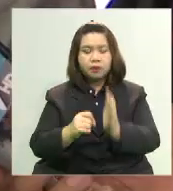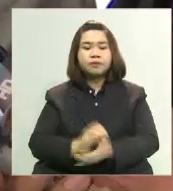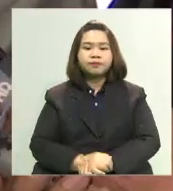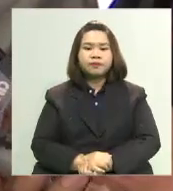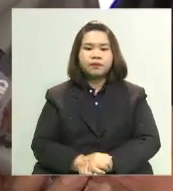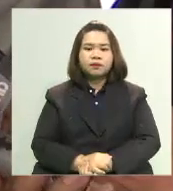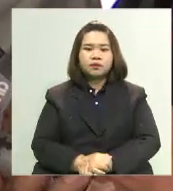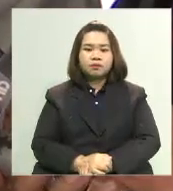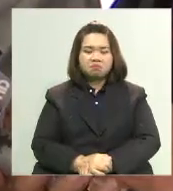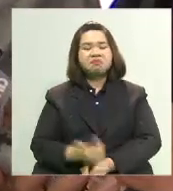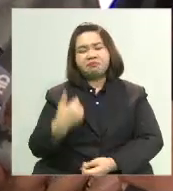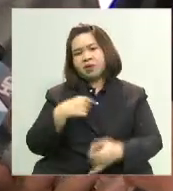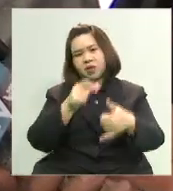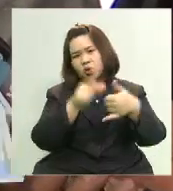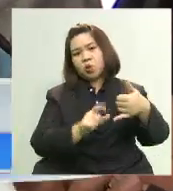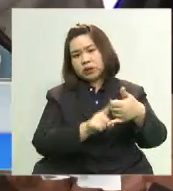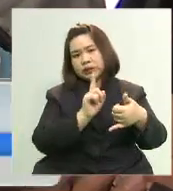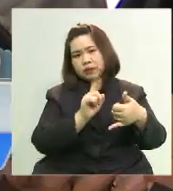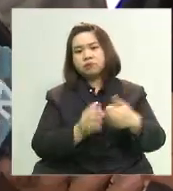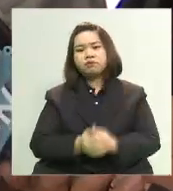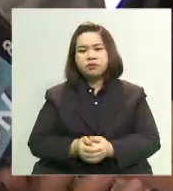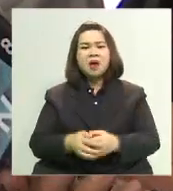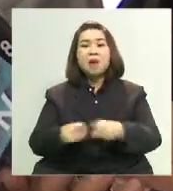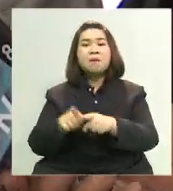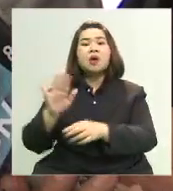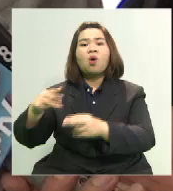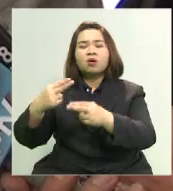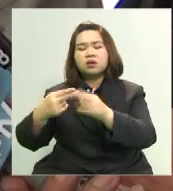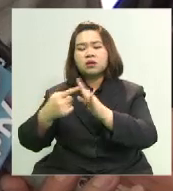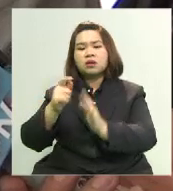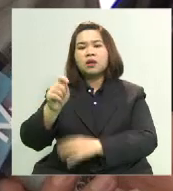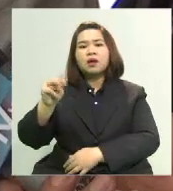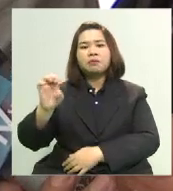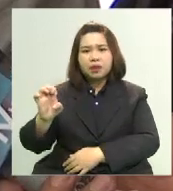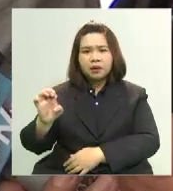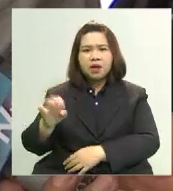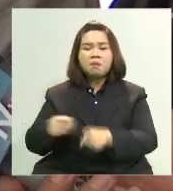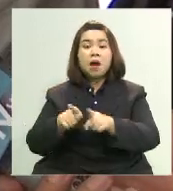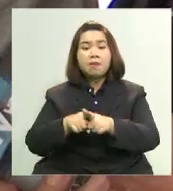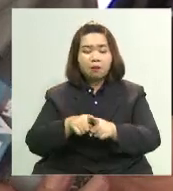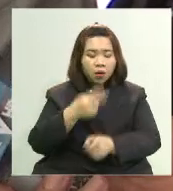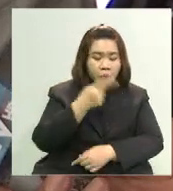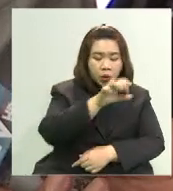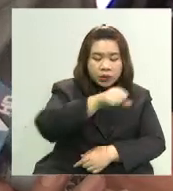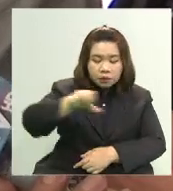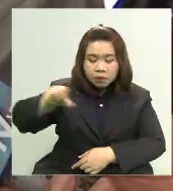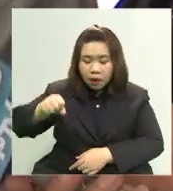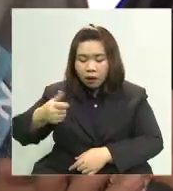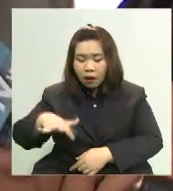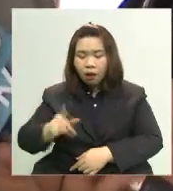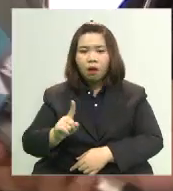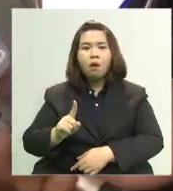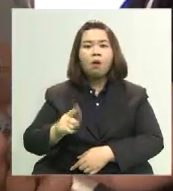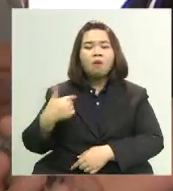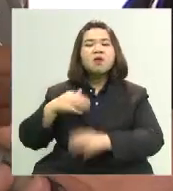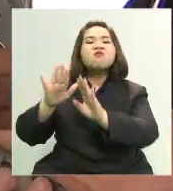ค่ะ เนี่ยมีทนายคนนี้เหมือนคดีเอมมี่ก็คือเป็นคนรับงานเหมือนเป็นโปรโมเตอร์แล้วก็จะไปใช้ทนายฟาร์มคนอื่น